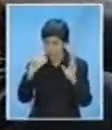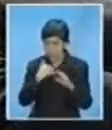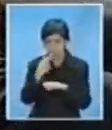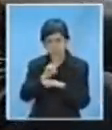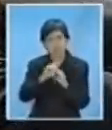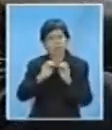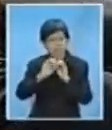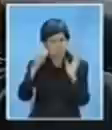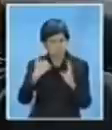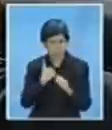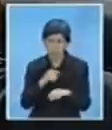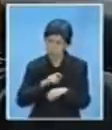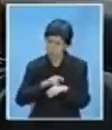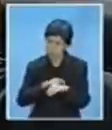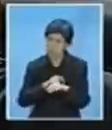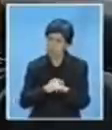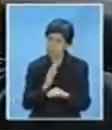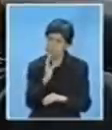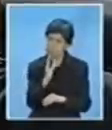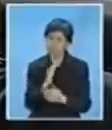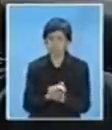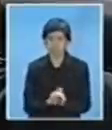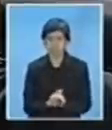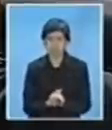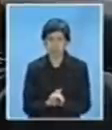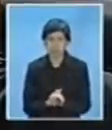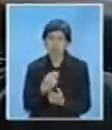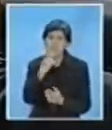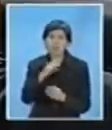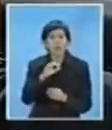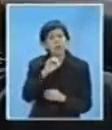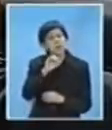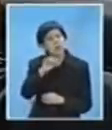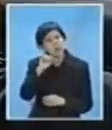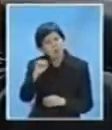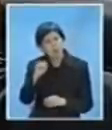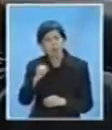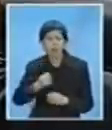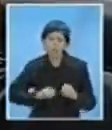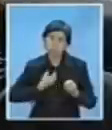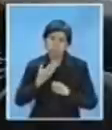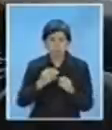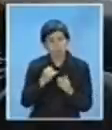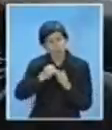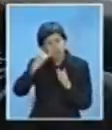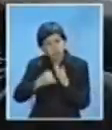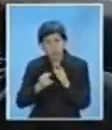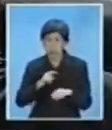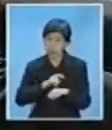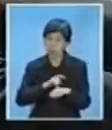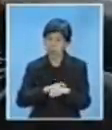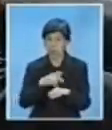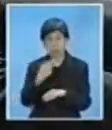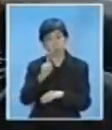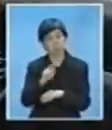ก็ชัดเจนว่าต้องควบคุมให้อยู่ในเวลาเท่าที่ผ่านมาสมาชิกถึงจะแม้จะไม่จบประเด็นครับพอเวลาปุ๊บเนี่ยท่าน